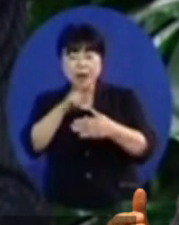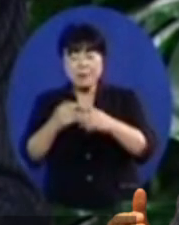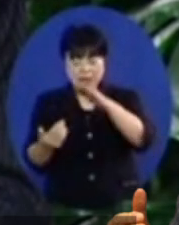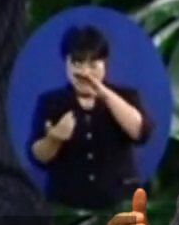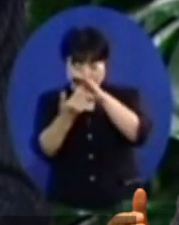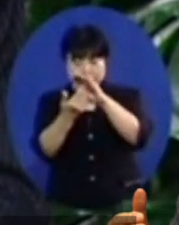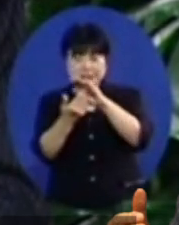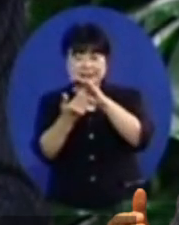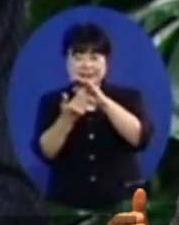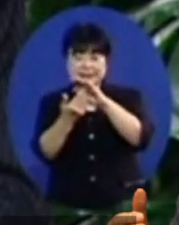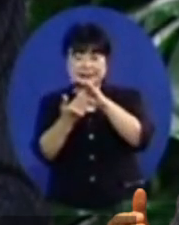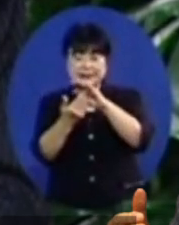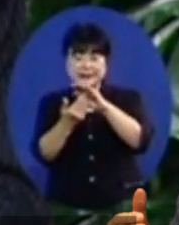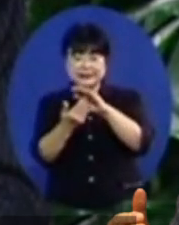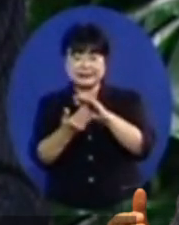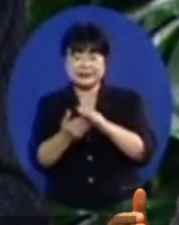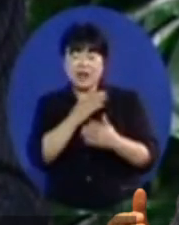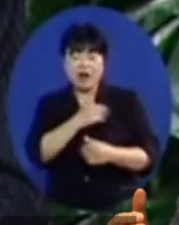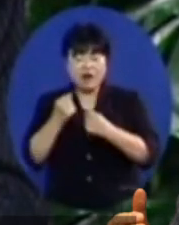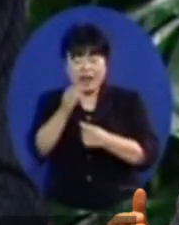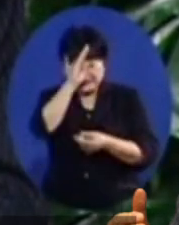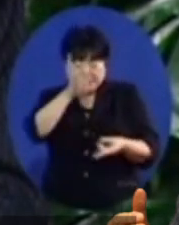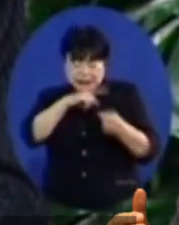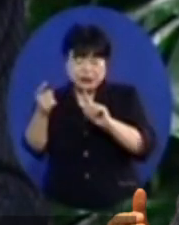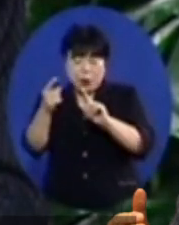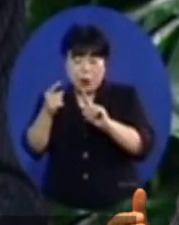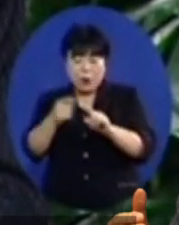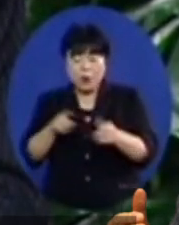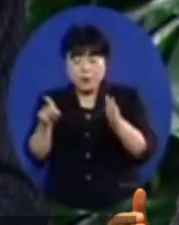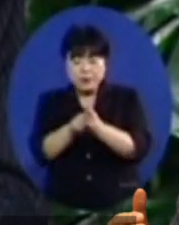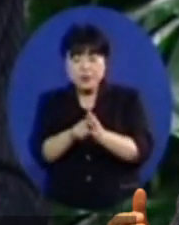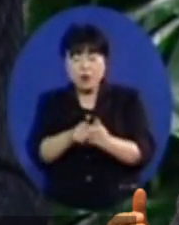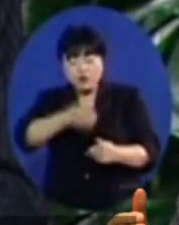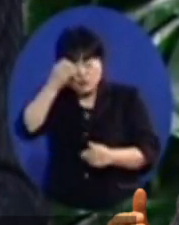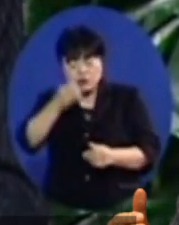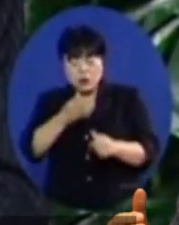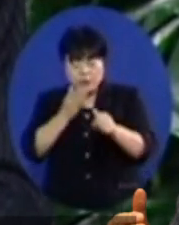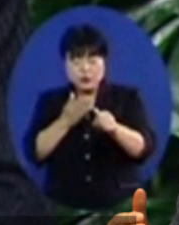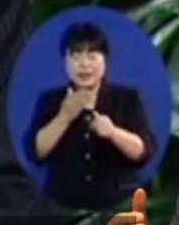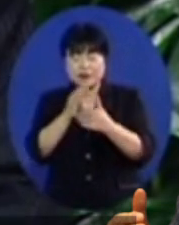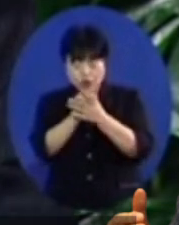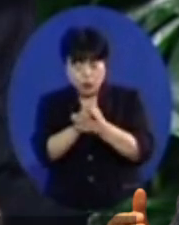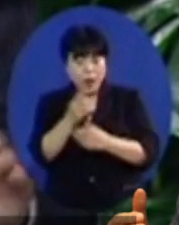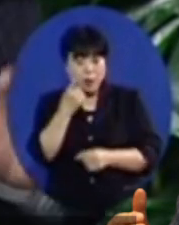이루어진 건강과 치료를 믿고 꿈꾸고 이루어달라고 강구해야 되는 것입니다.